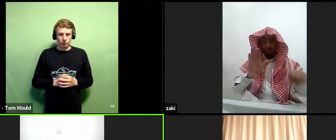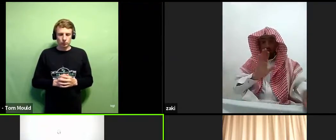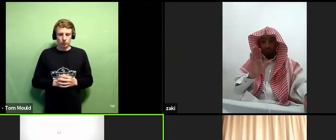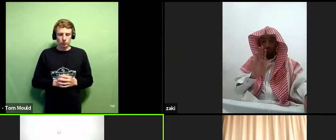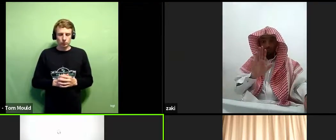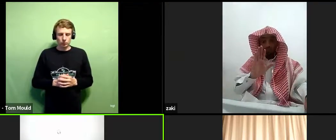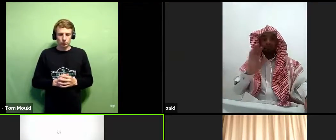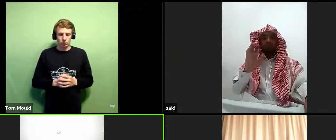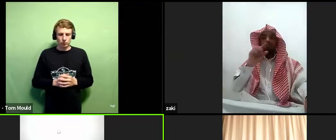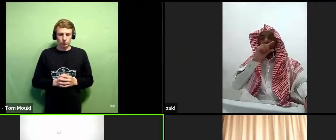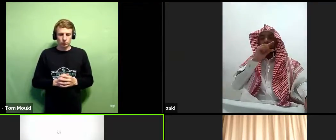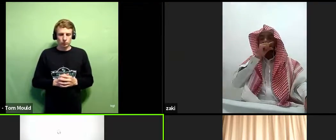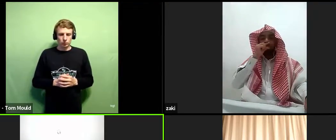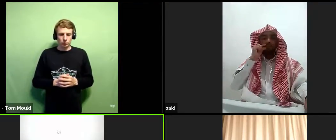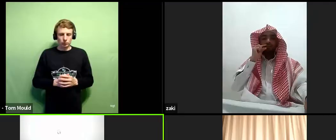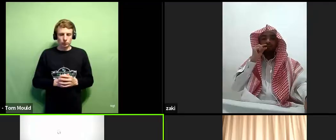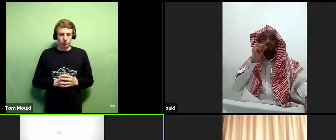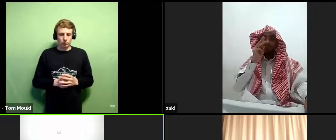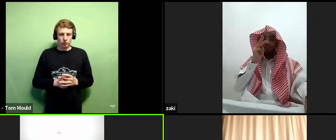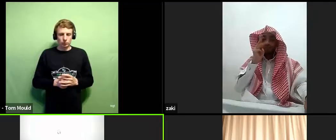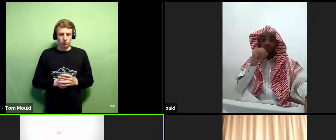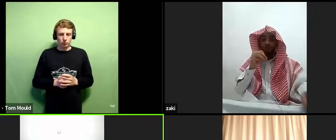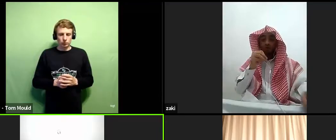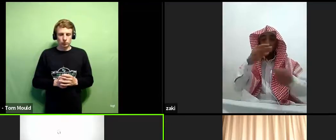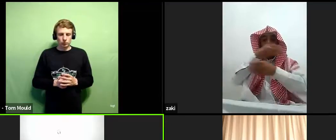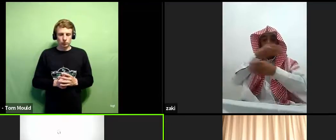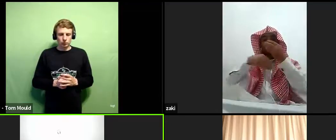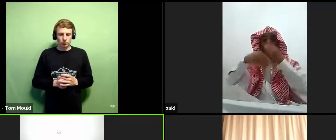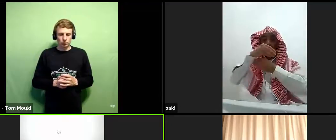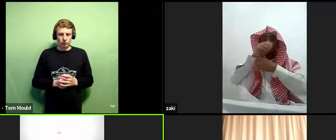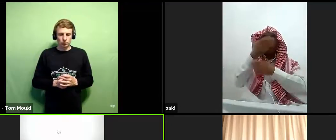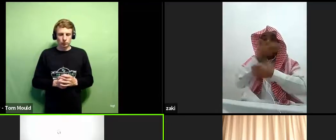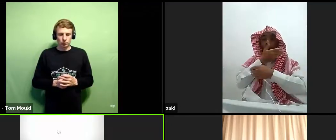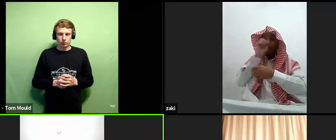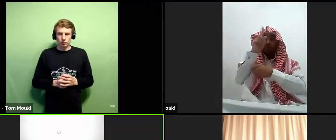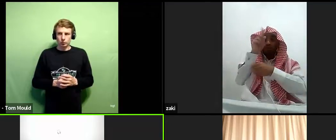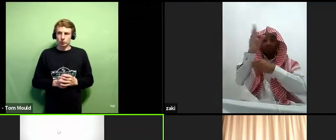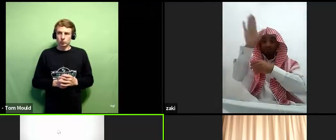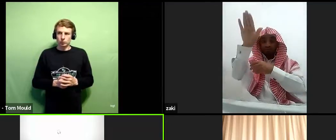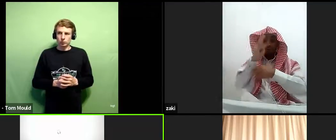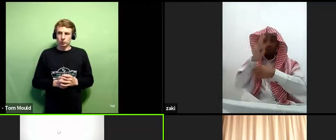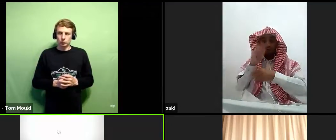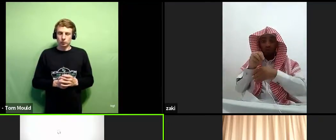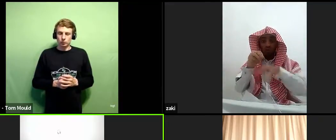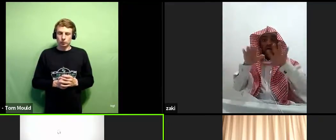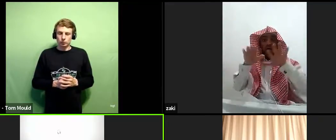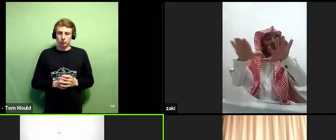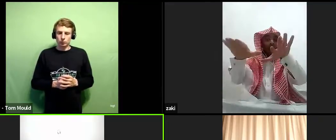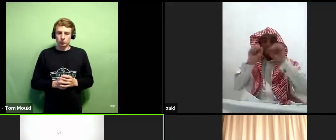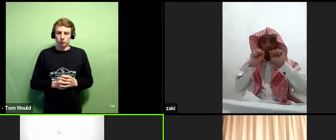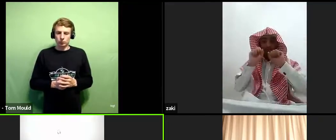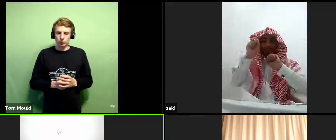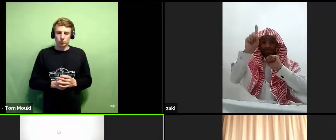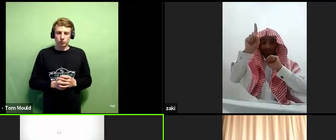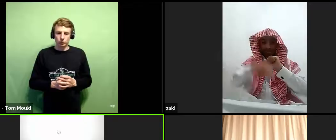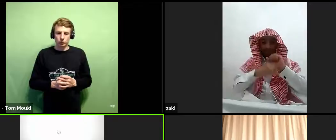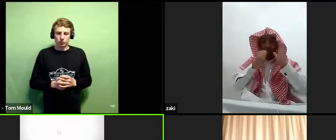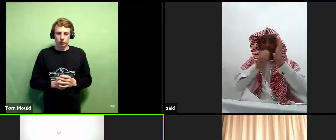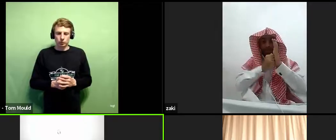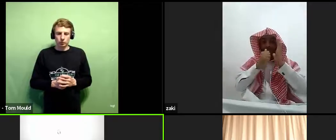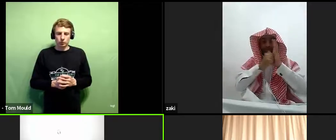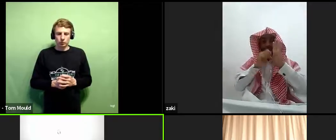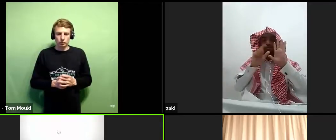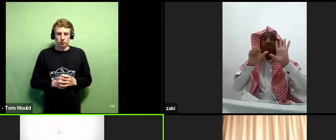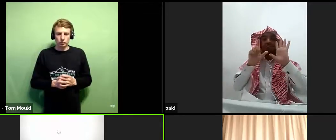3 أيام في الحج وسبعة إذا رجعتم تلك 10